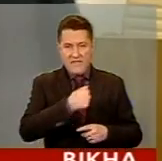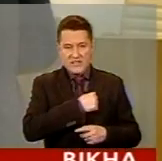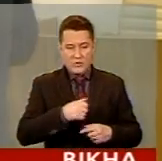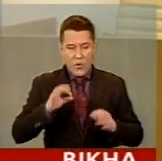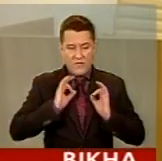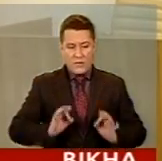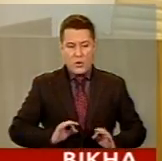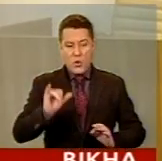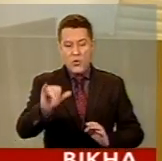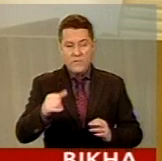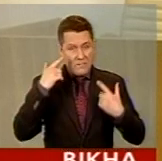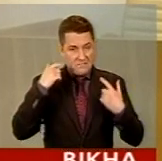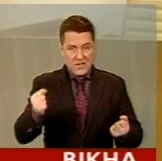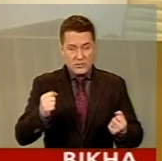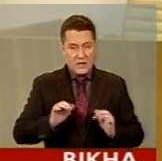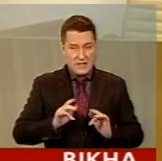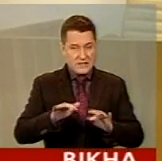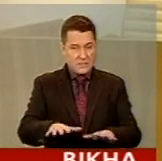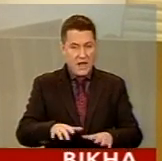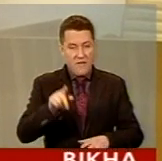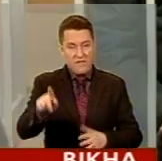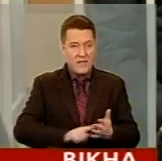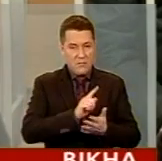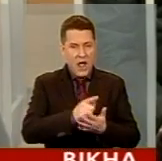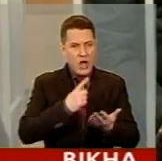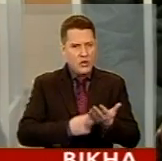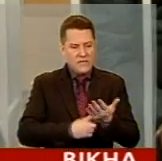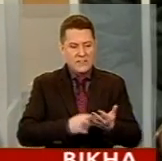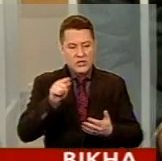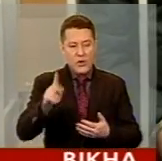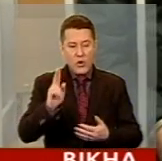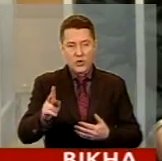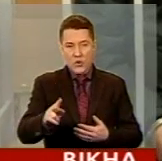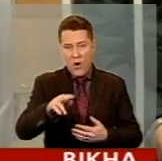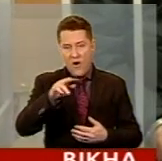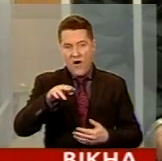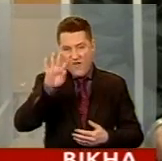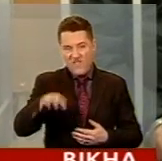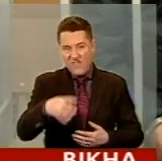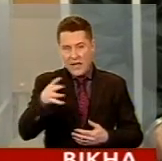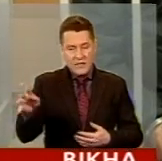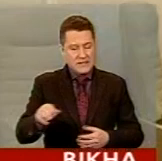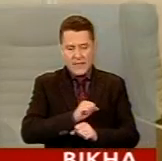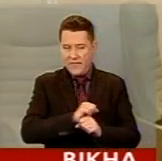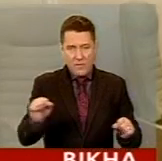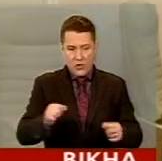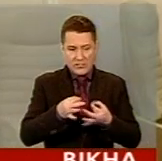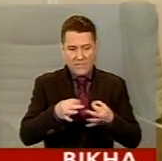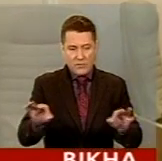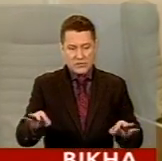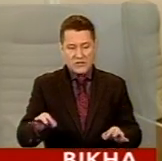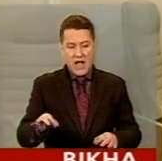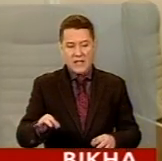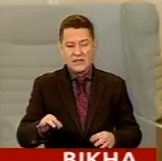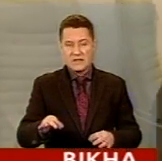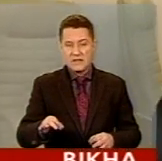нього сьогодні резонансна справа. Він має довести, того, хто нині в клітці, не можна випускати на волю. Він може